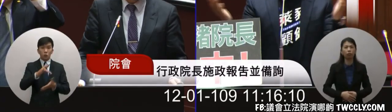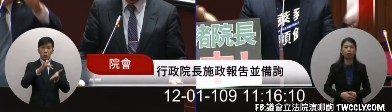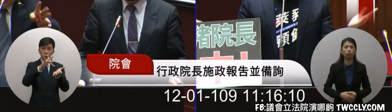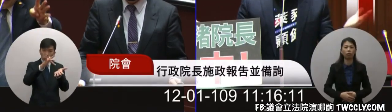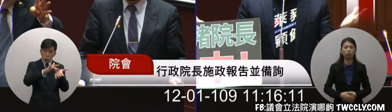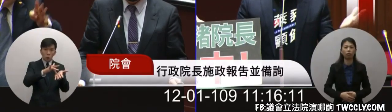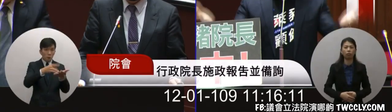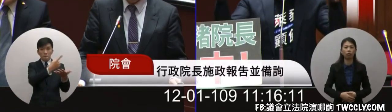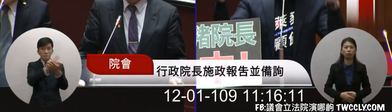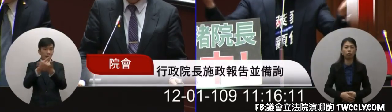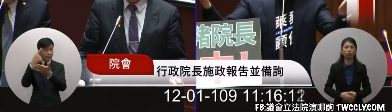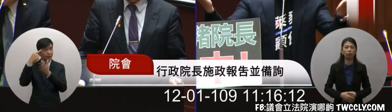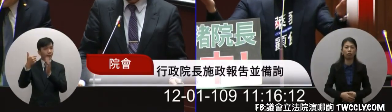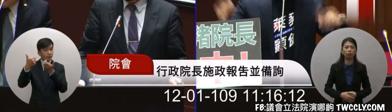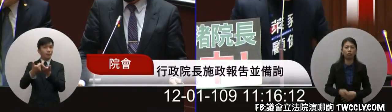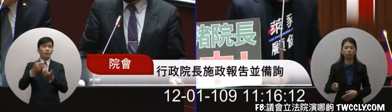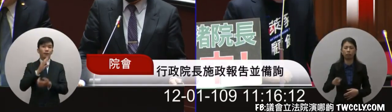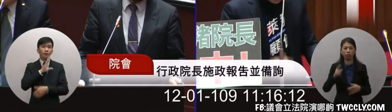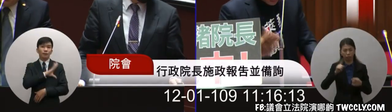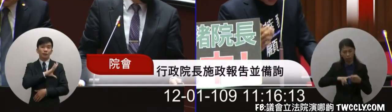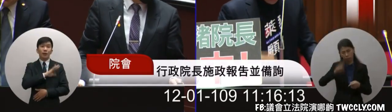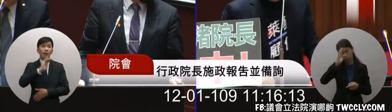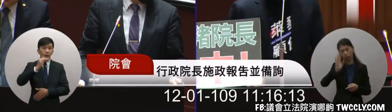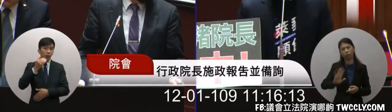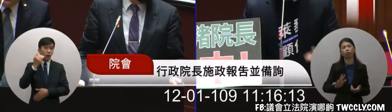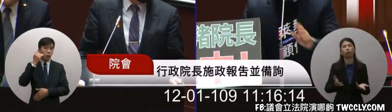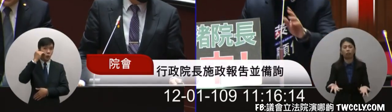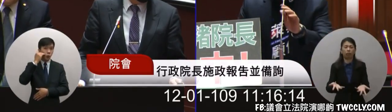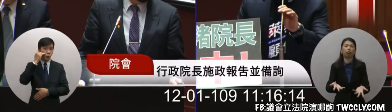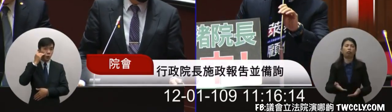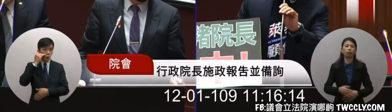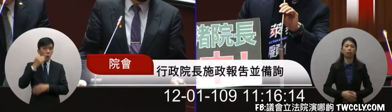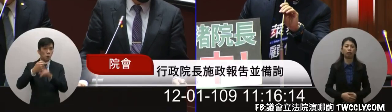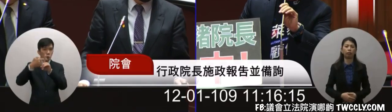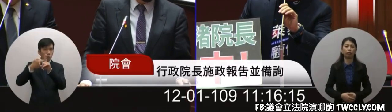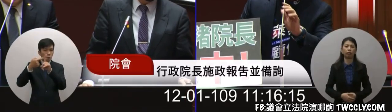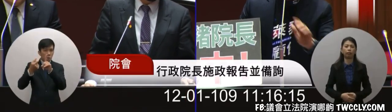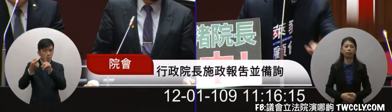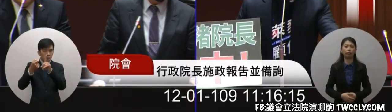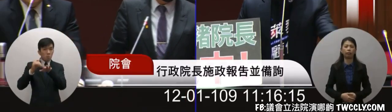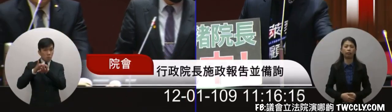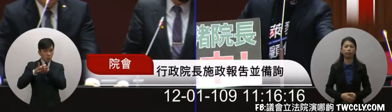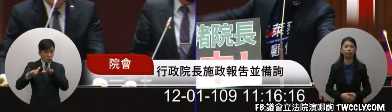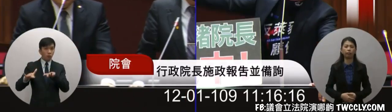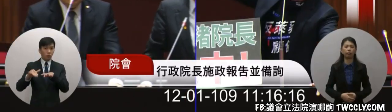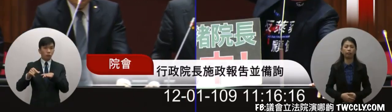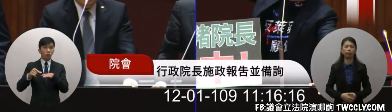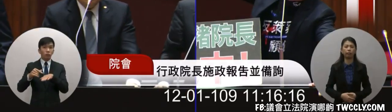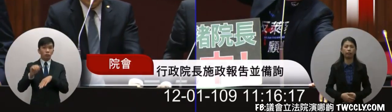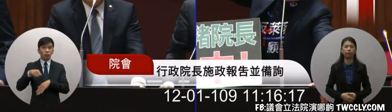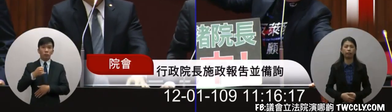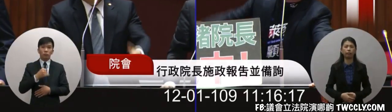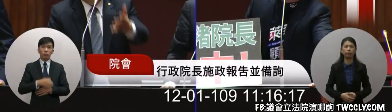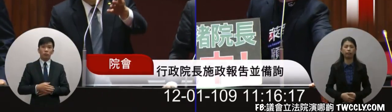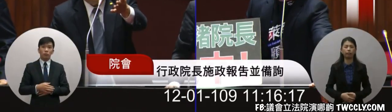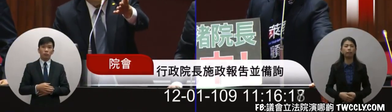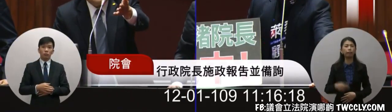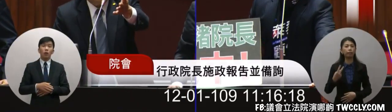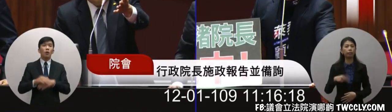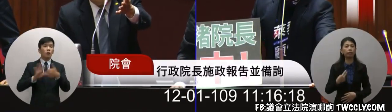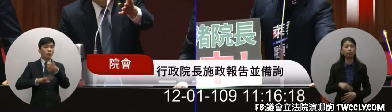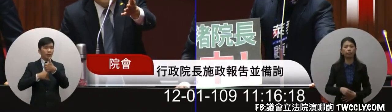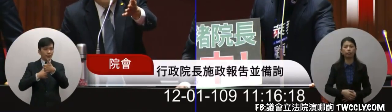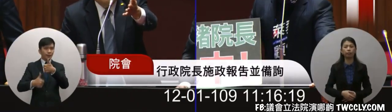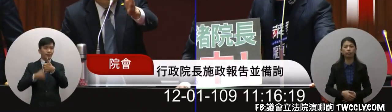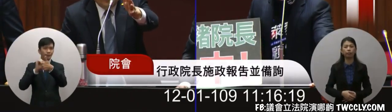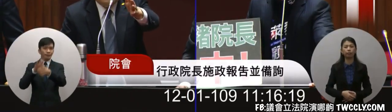都反对，但 你不愿意 在安全容许值以下， 来，最后哦，最后哦，来，我们再来哦， 委员，这一句